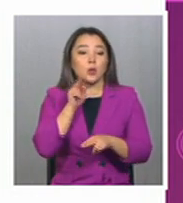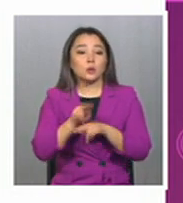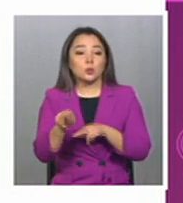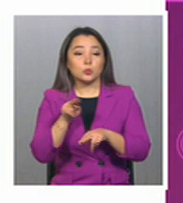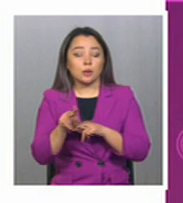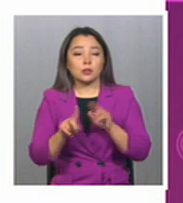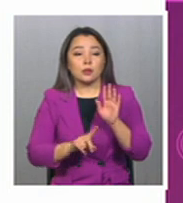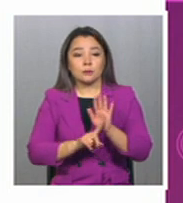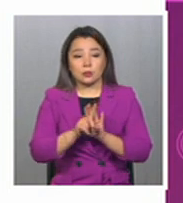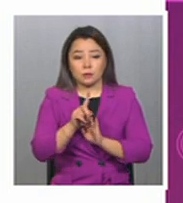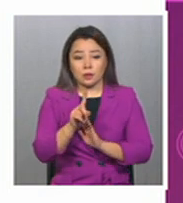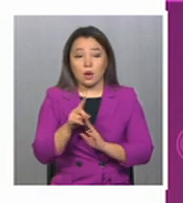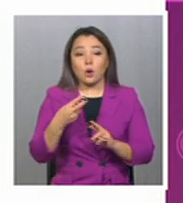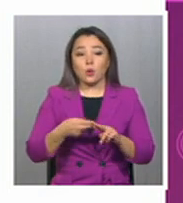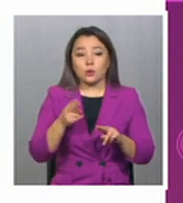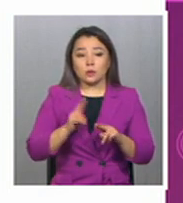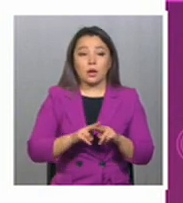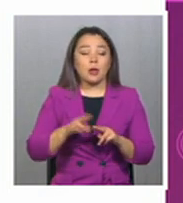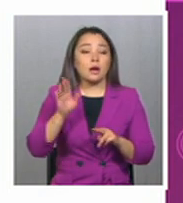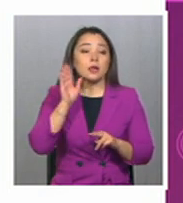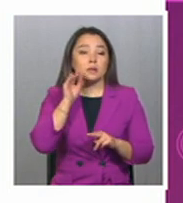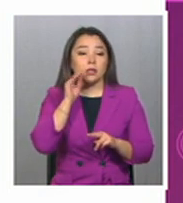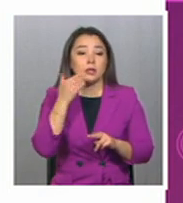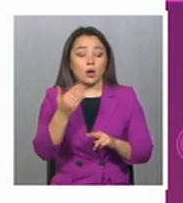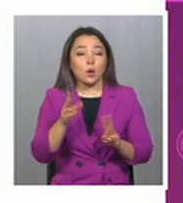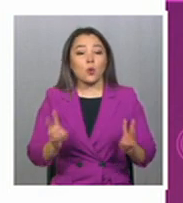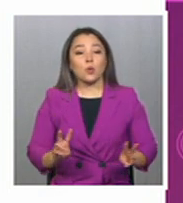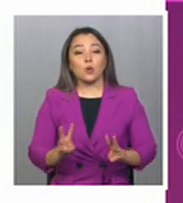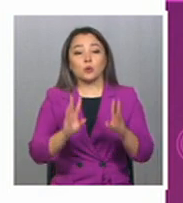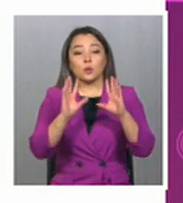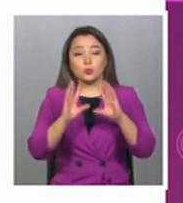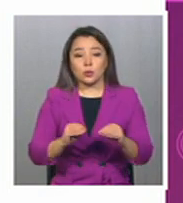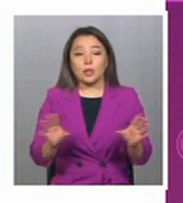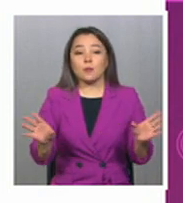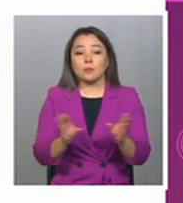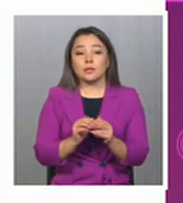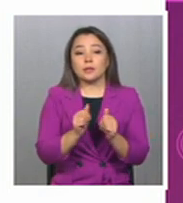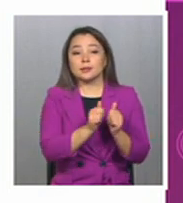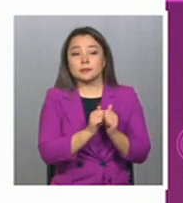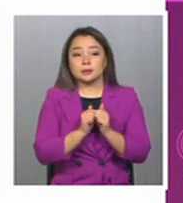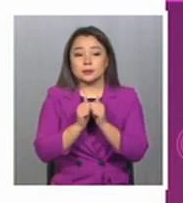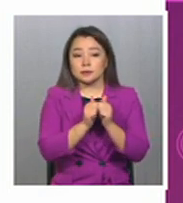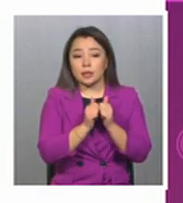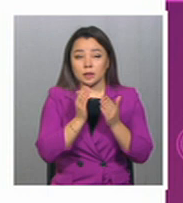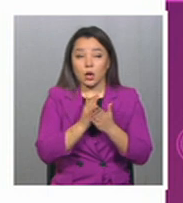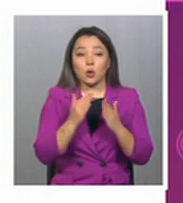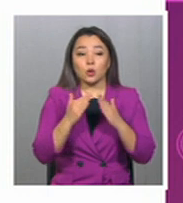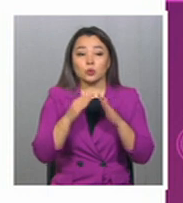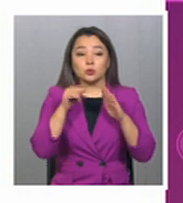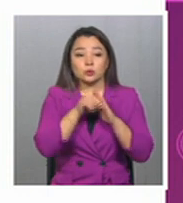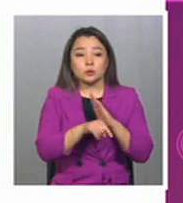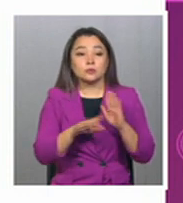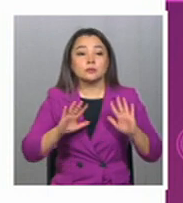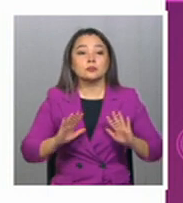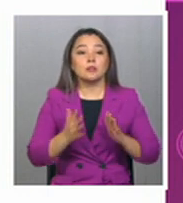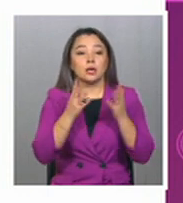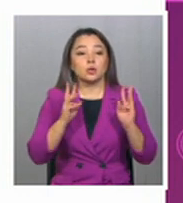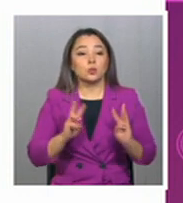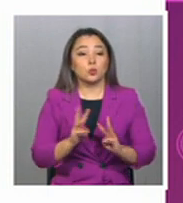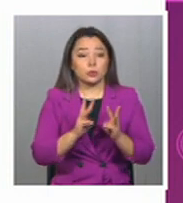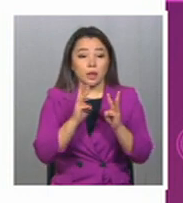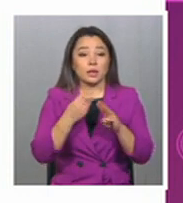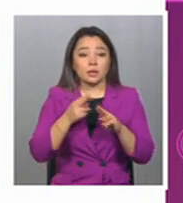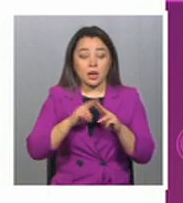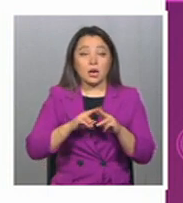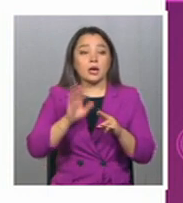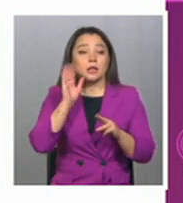бастаған. Ондай иттер өрт сөндірушілермен үнемі бірге болады. Үйден өрт шыға қалғанда өрт сөндірушілер